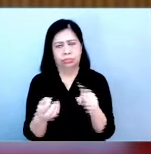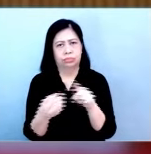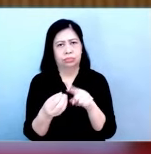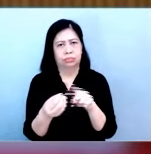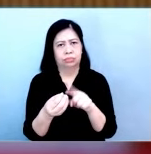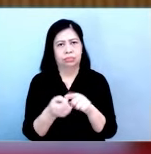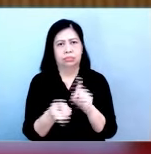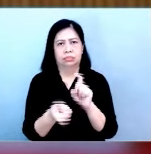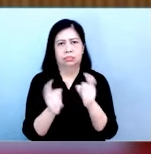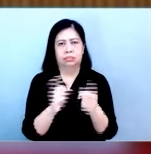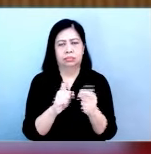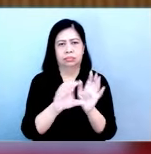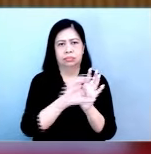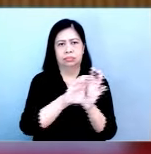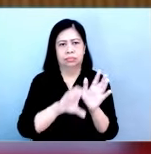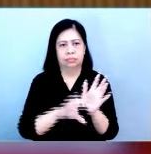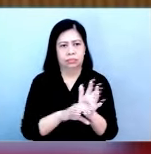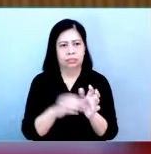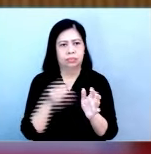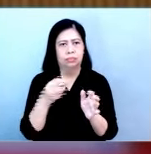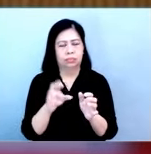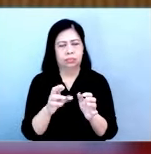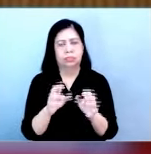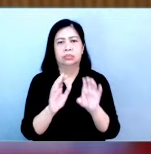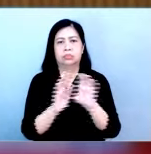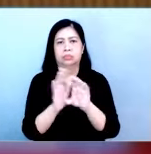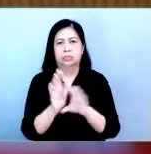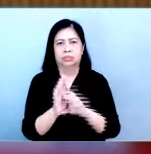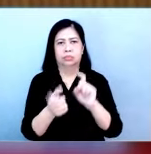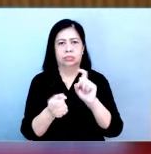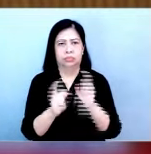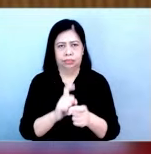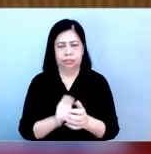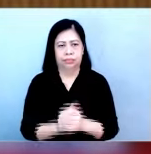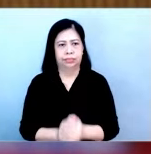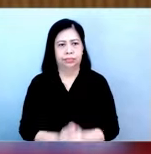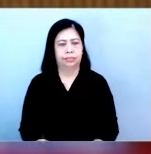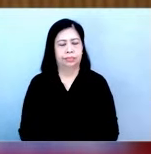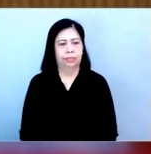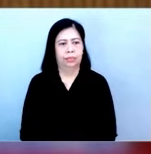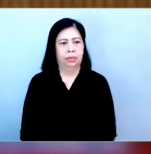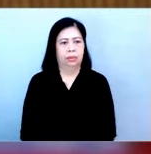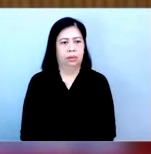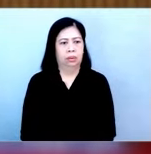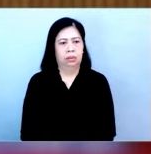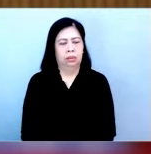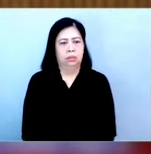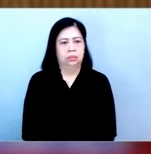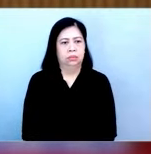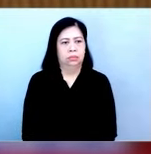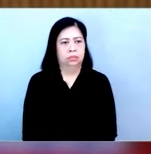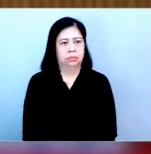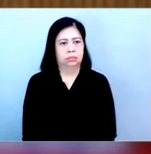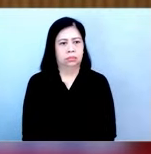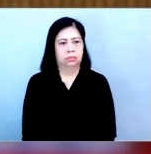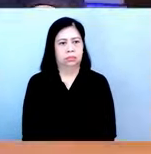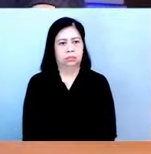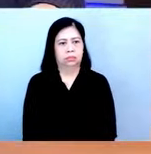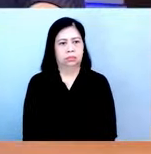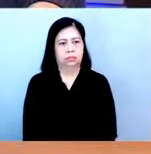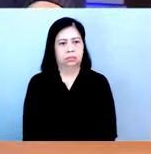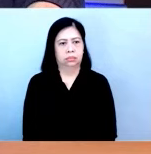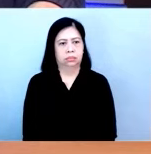pagbabago ng konstitusyon o charter change. Nagbabalita mula sa frontline, Mean Los Baños, News